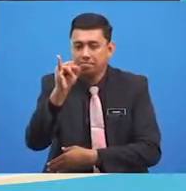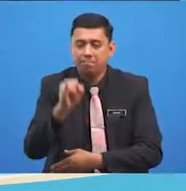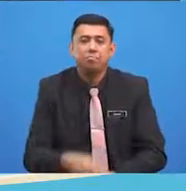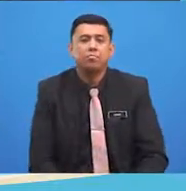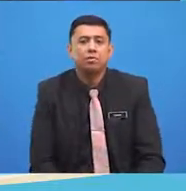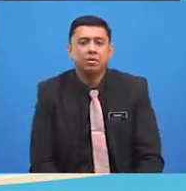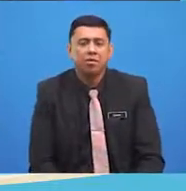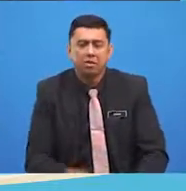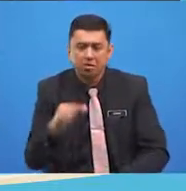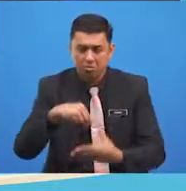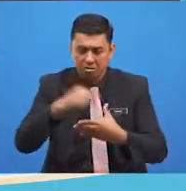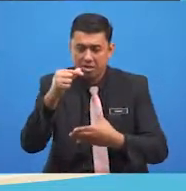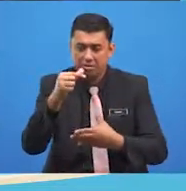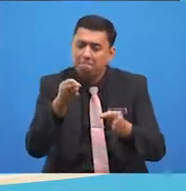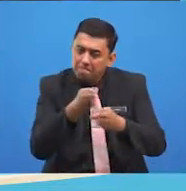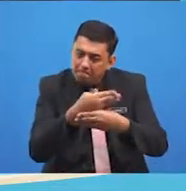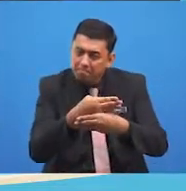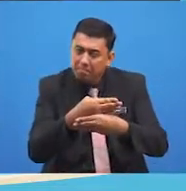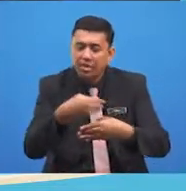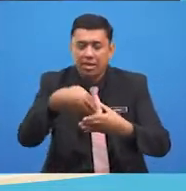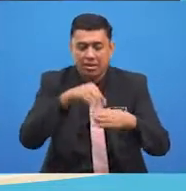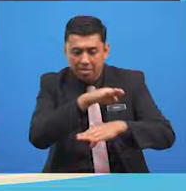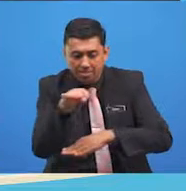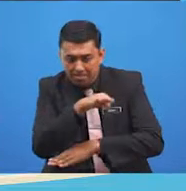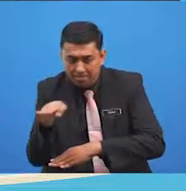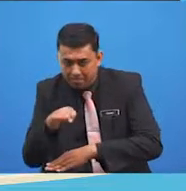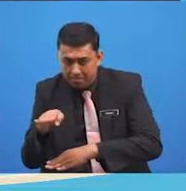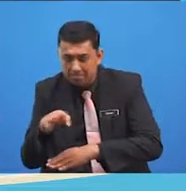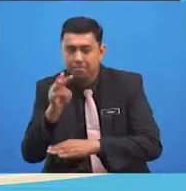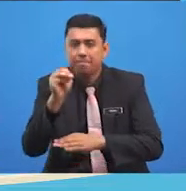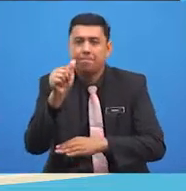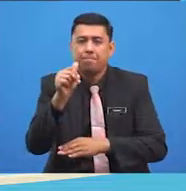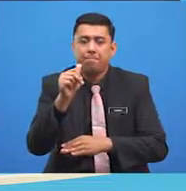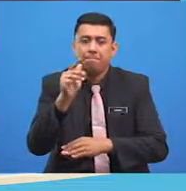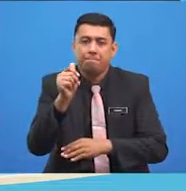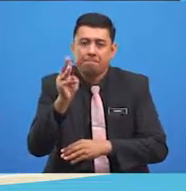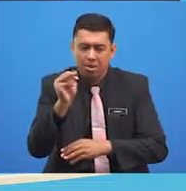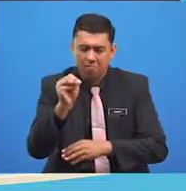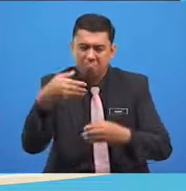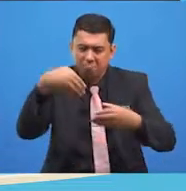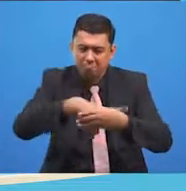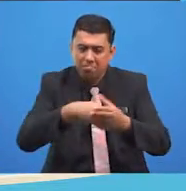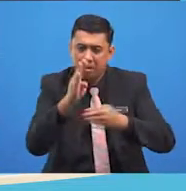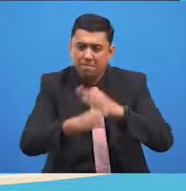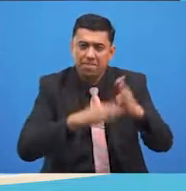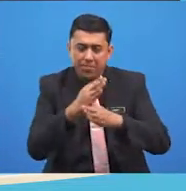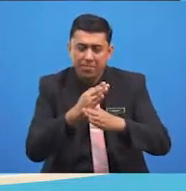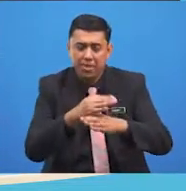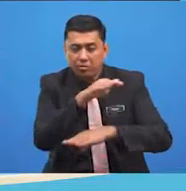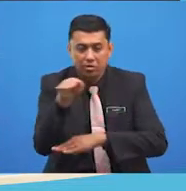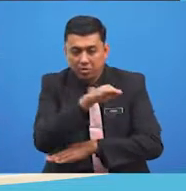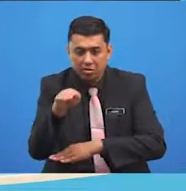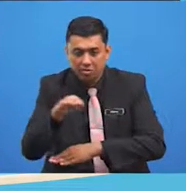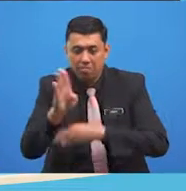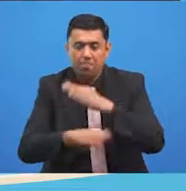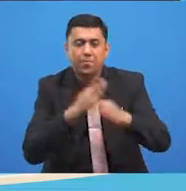ialah gas yang terbentuk dalam lapisan magma di dalam bumi. Gas ini terperangkap dalam lapisan-lapisan